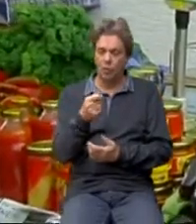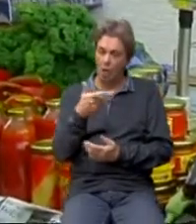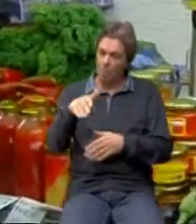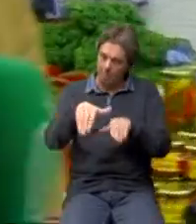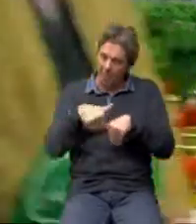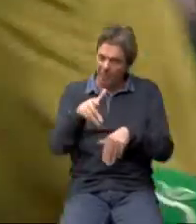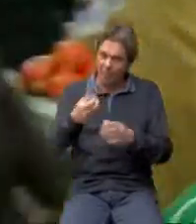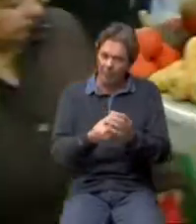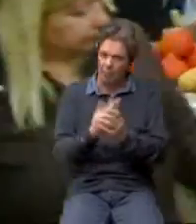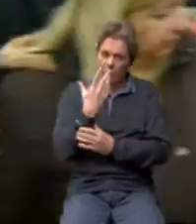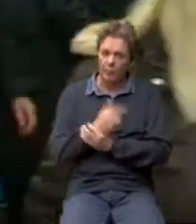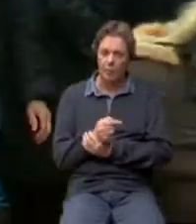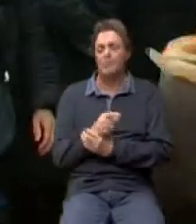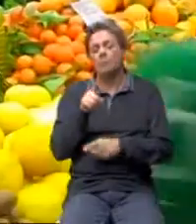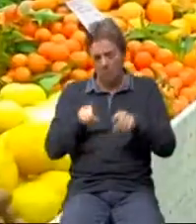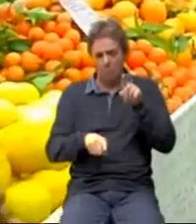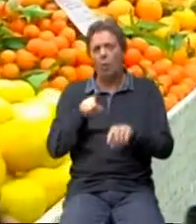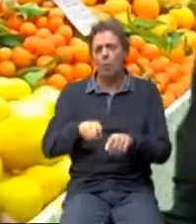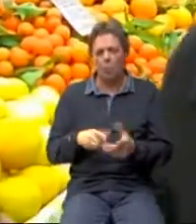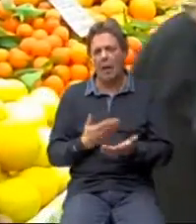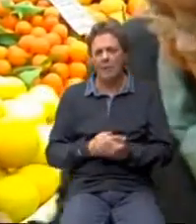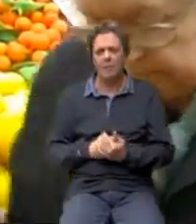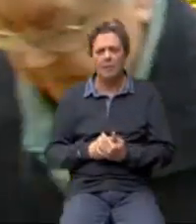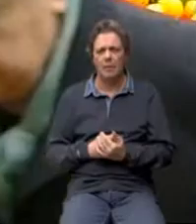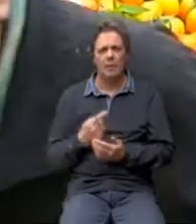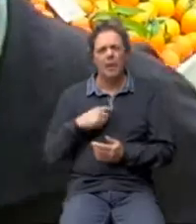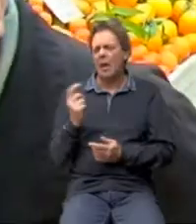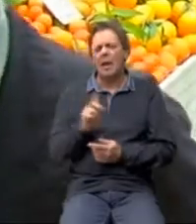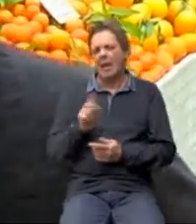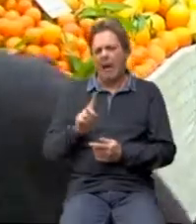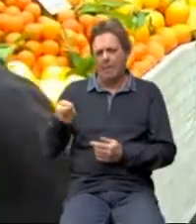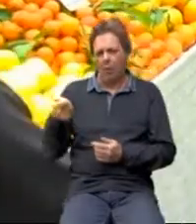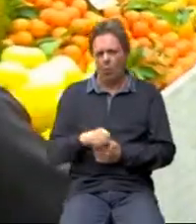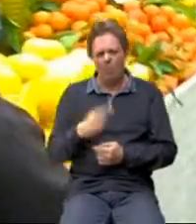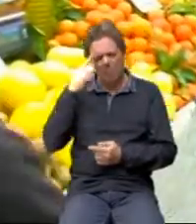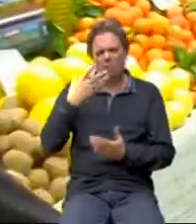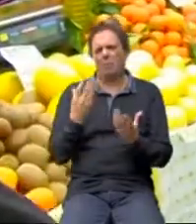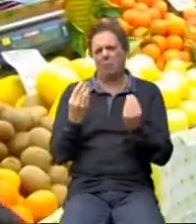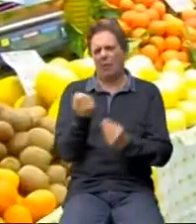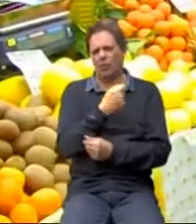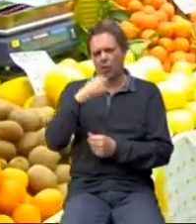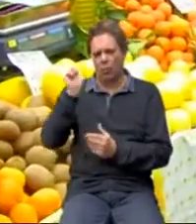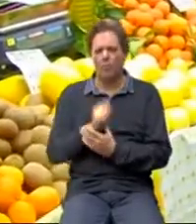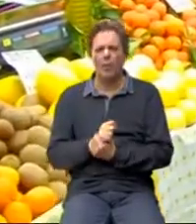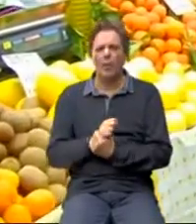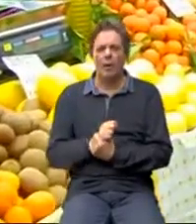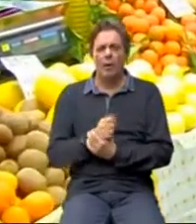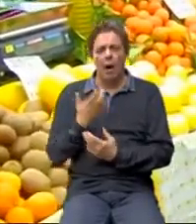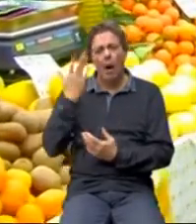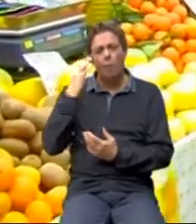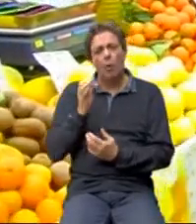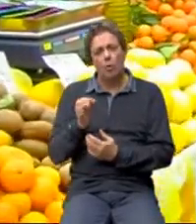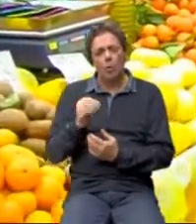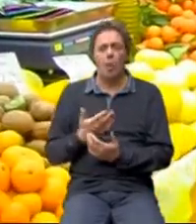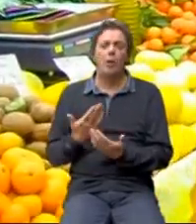takvi proizvodi? Kad jesu. Ne kupujem bio proizvode, ja mislim da su preskupi još uvijek za nas, a bilo bi jako